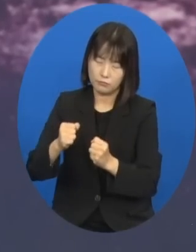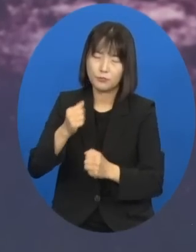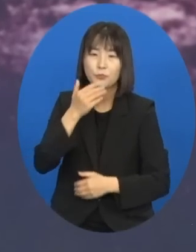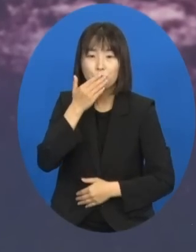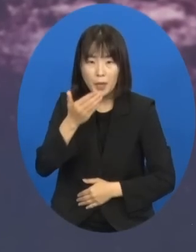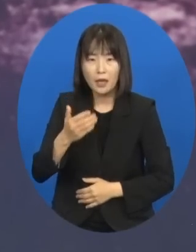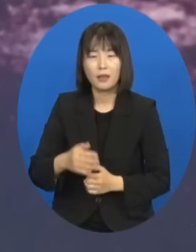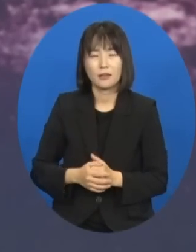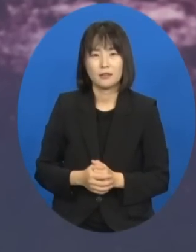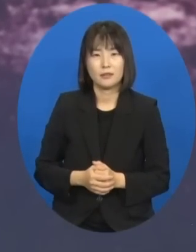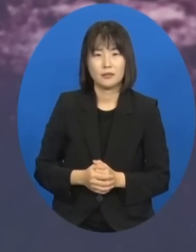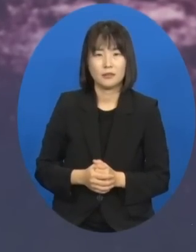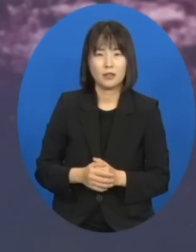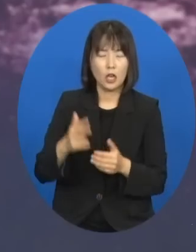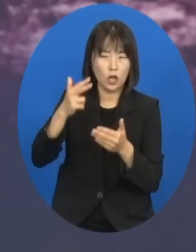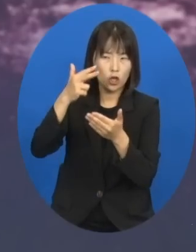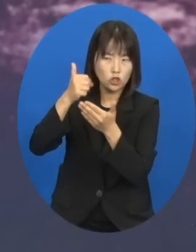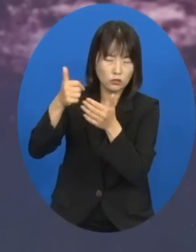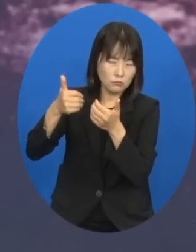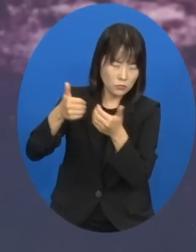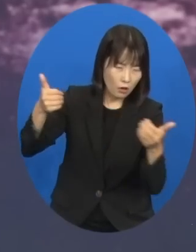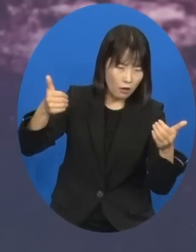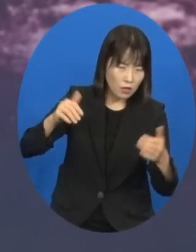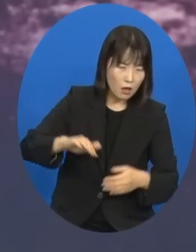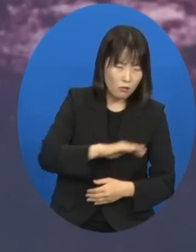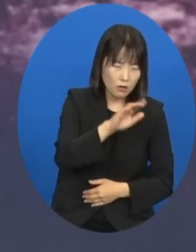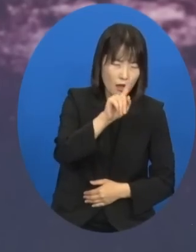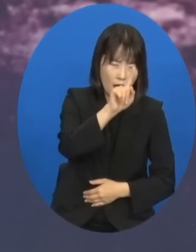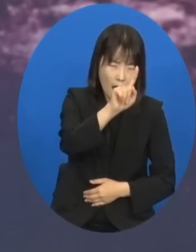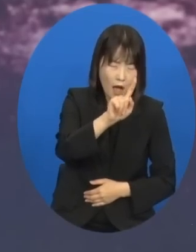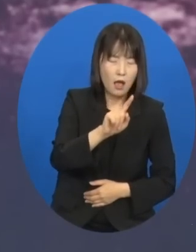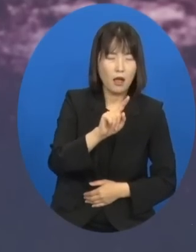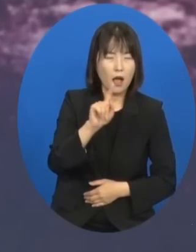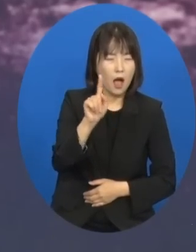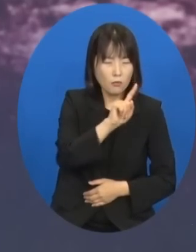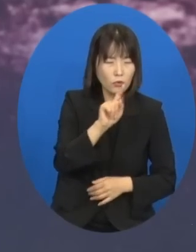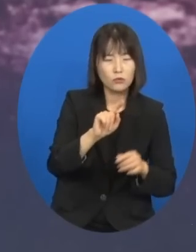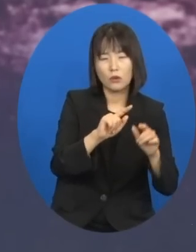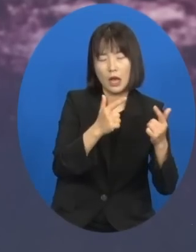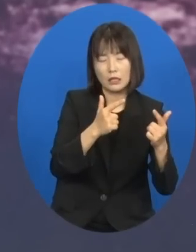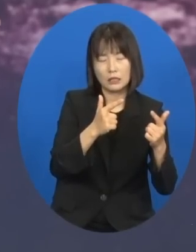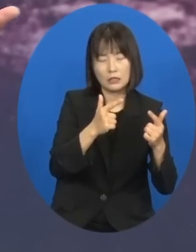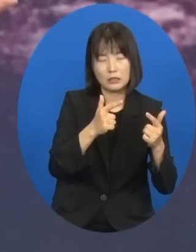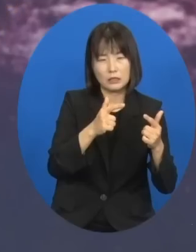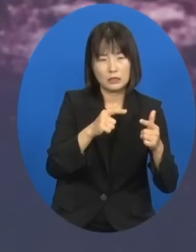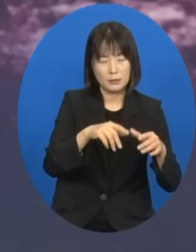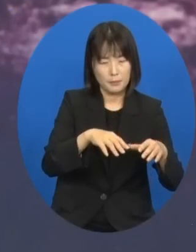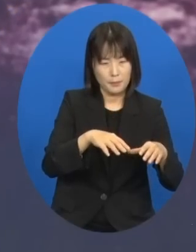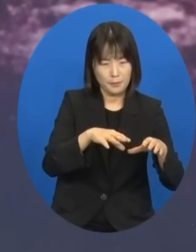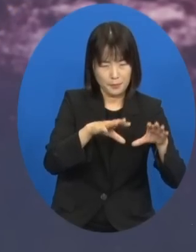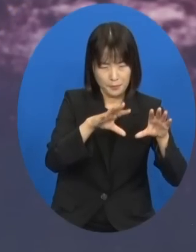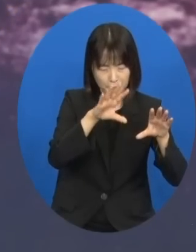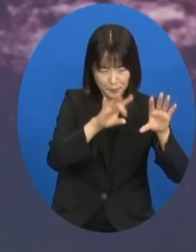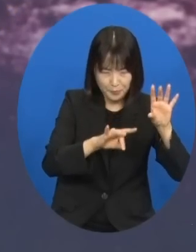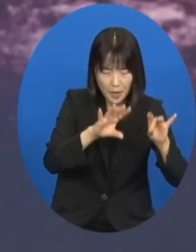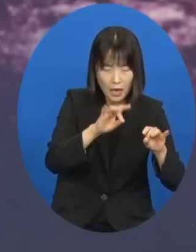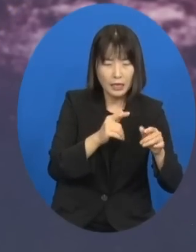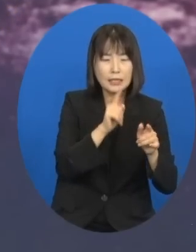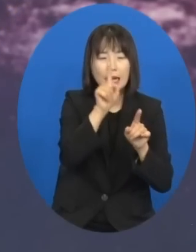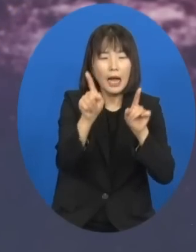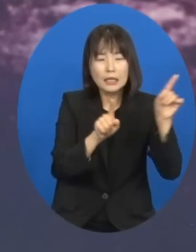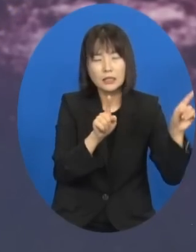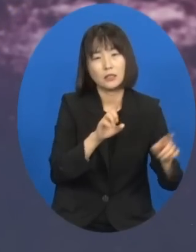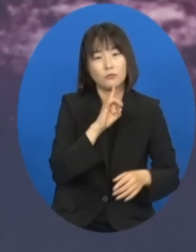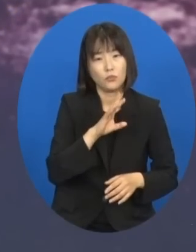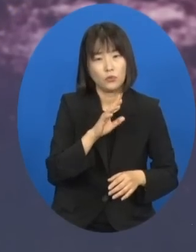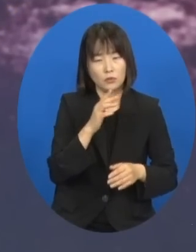뭐라고요? 주님을 떠나서는 우리는 아무것도 아닌 그냥 메마른 가지일 뿐. 근데 주님께 붙어있고 그